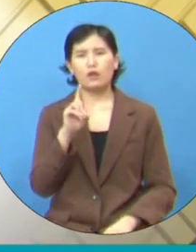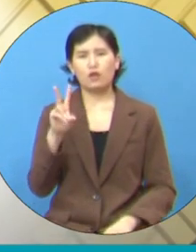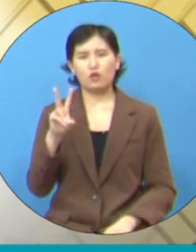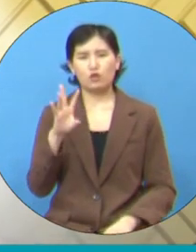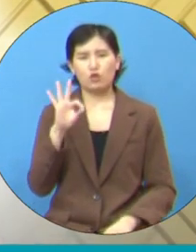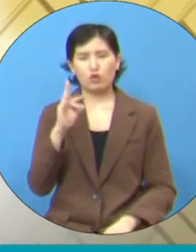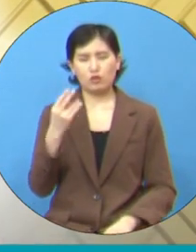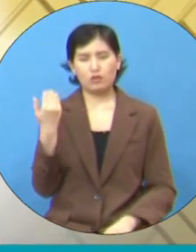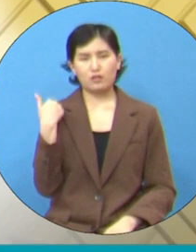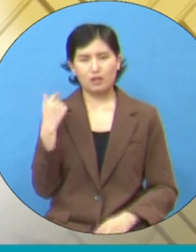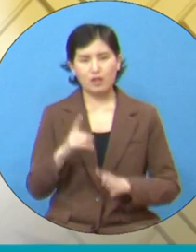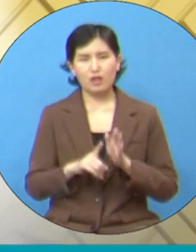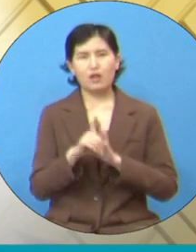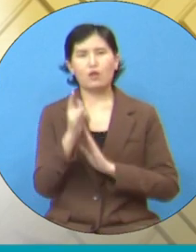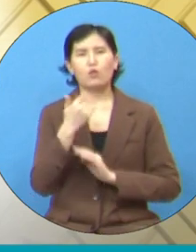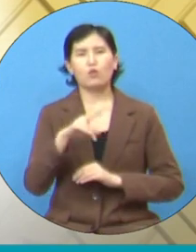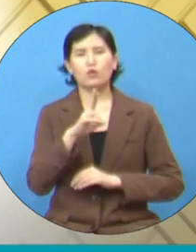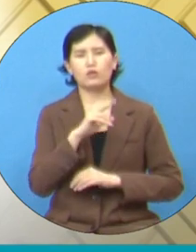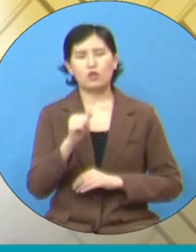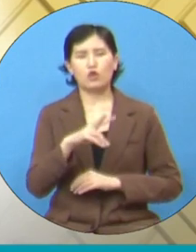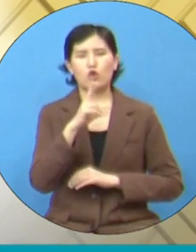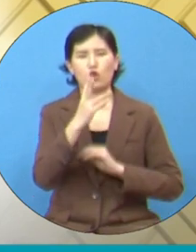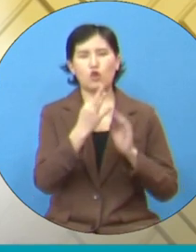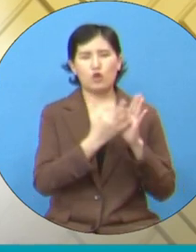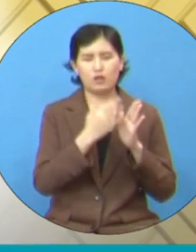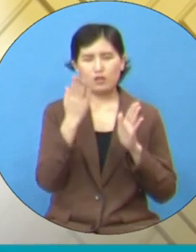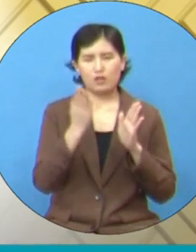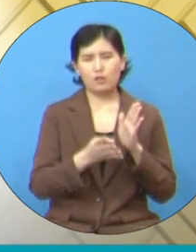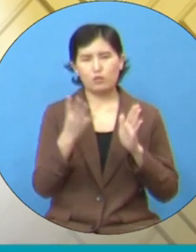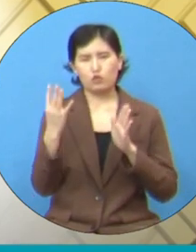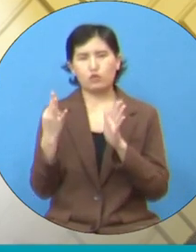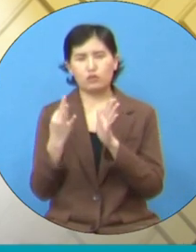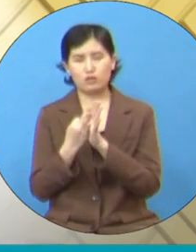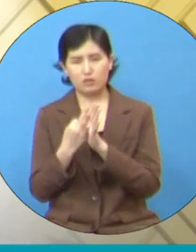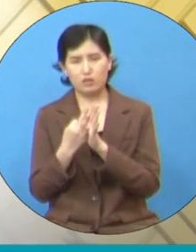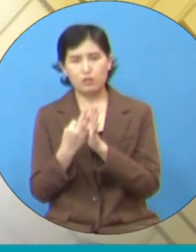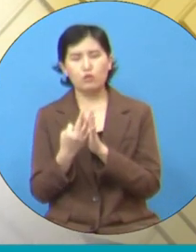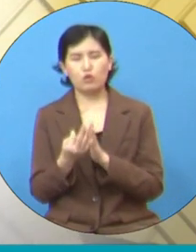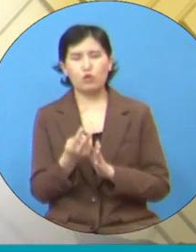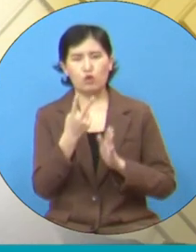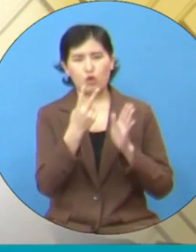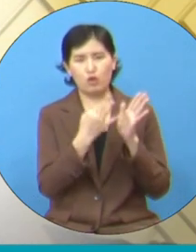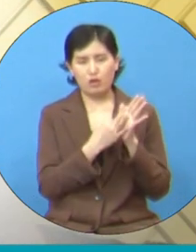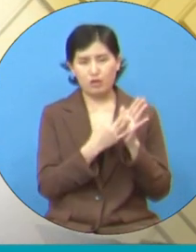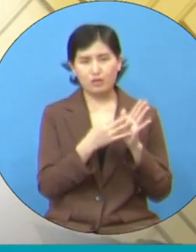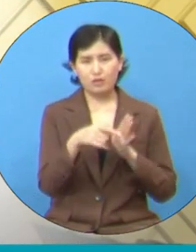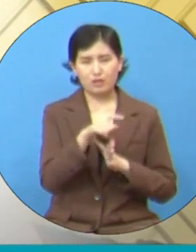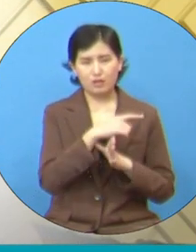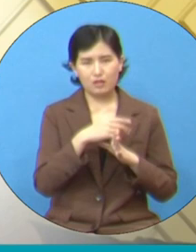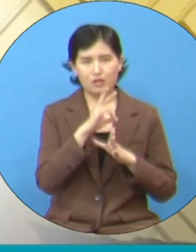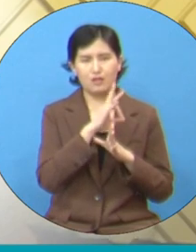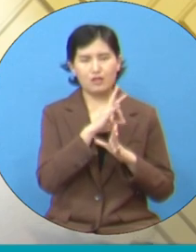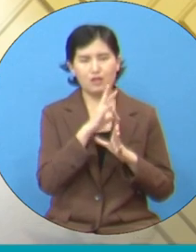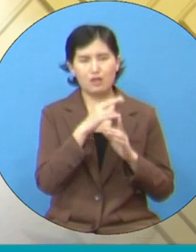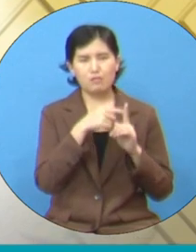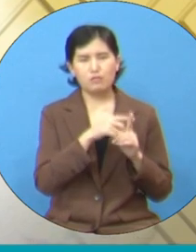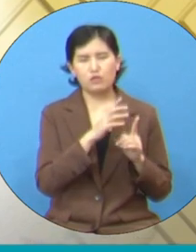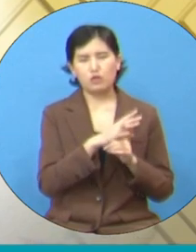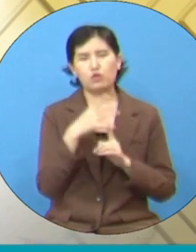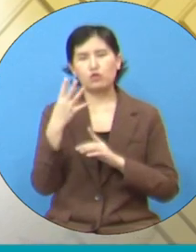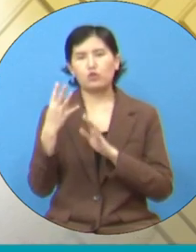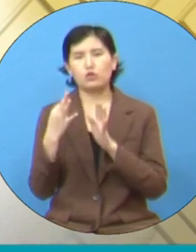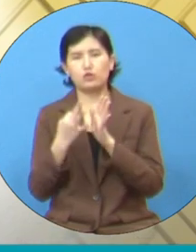2012 онд анхудаа 28-48 гэсэн хэрцээгээр 28 суудлыг намын списгээр 48 нь